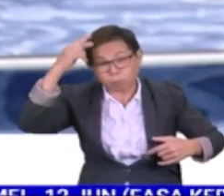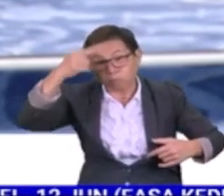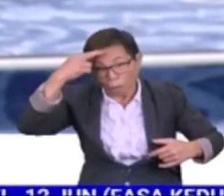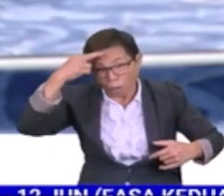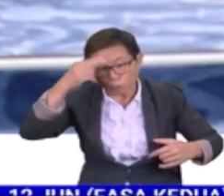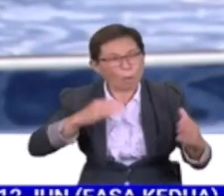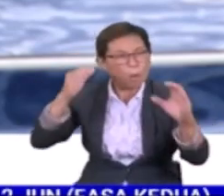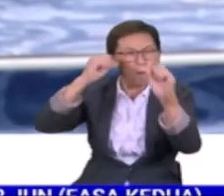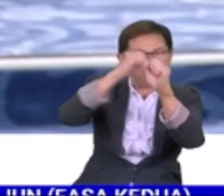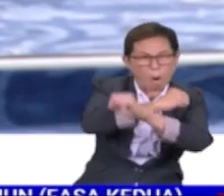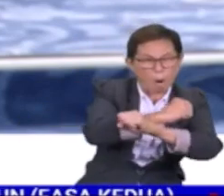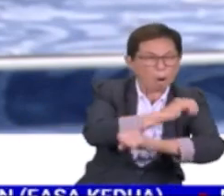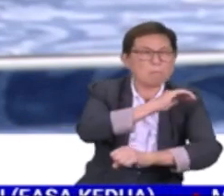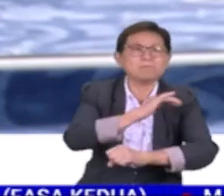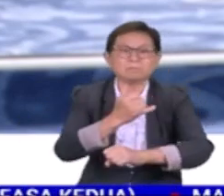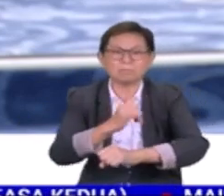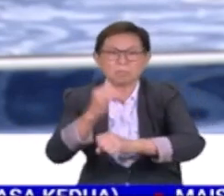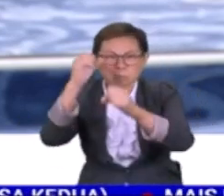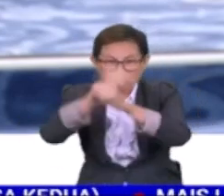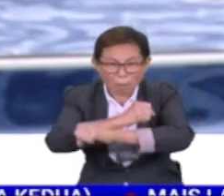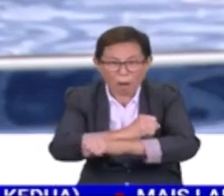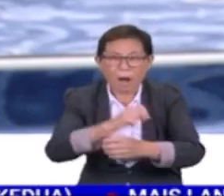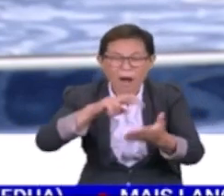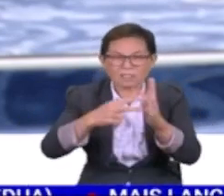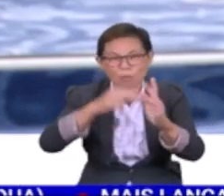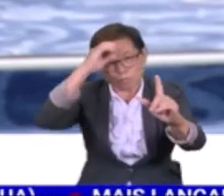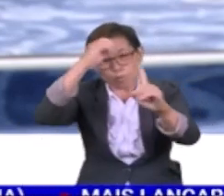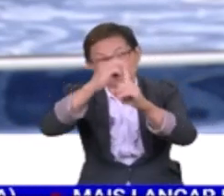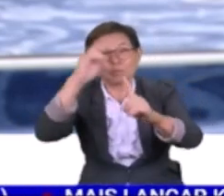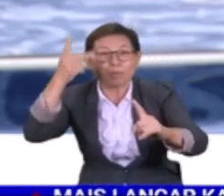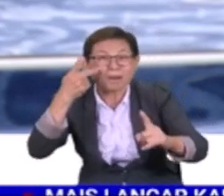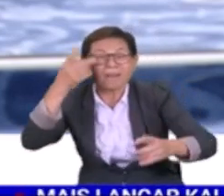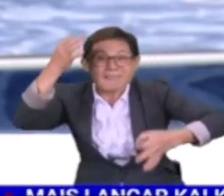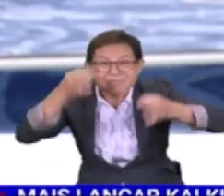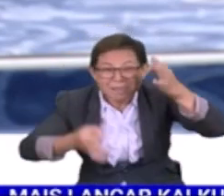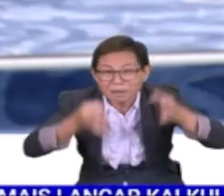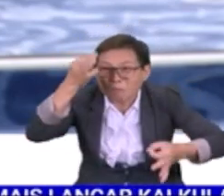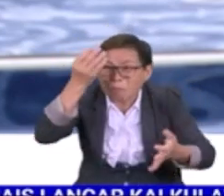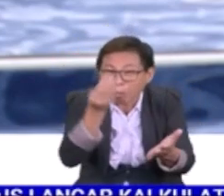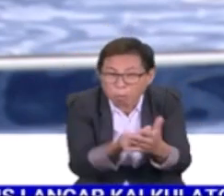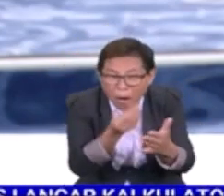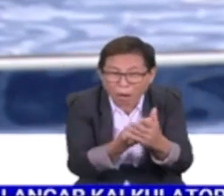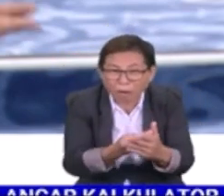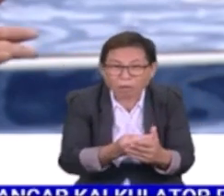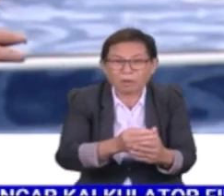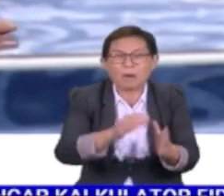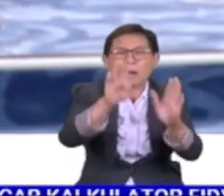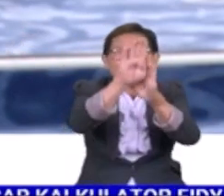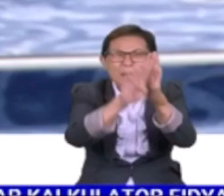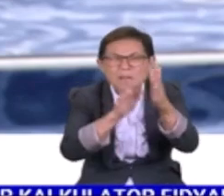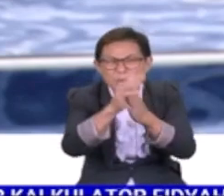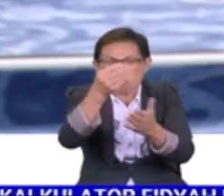kuasa ataupun dikatakan multi politik Tetapi kalau uang jatuh